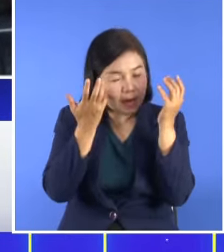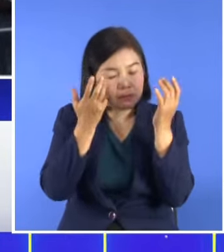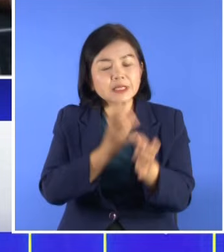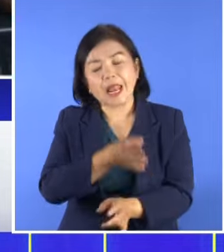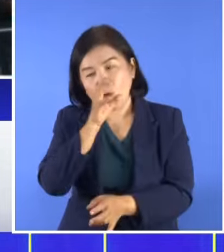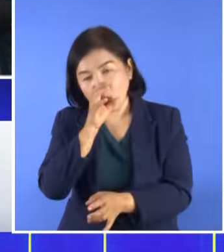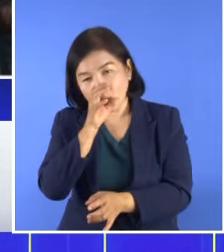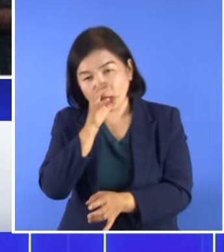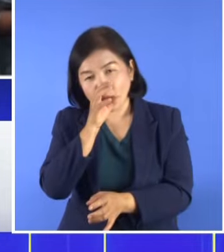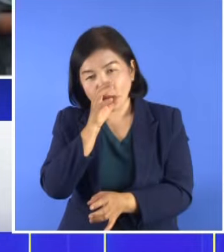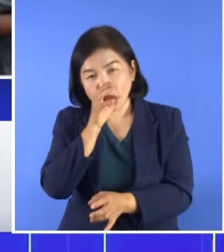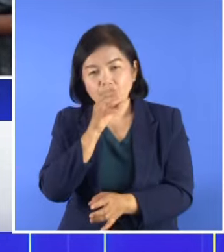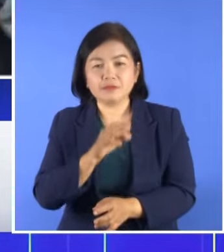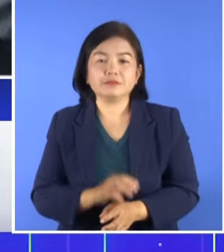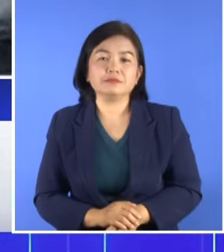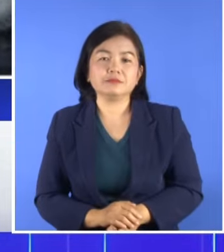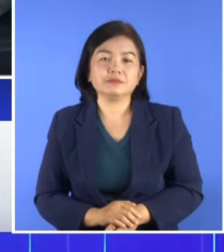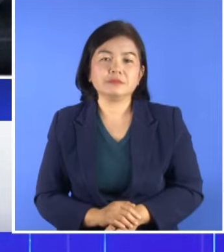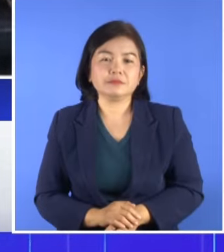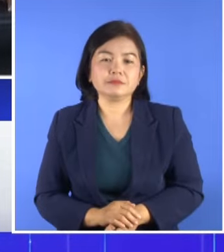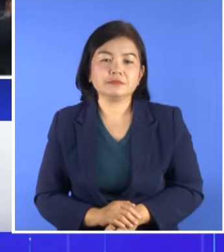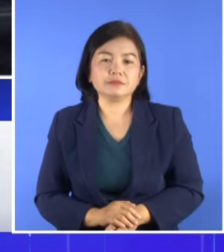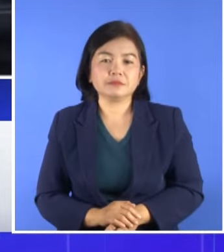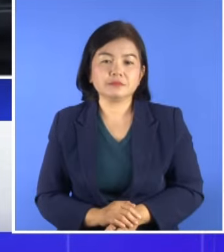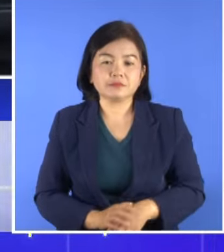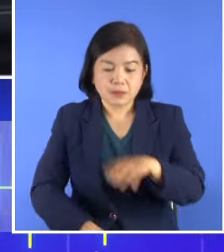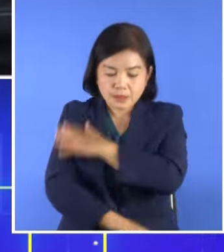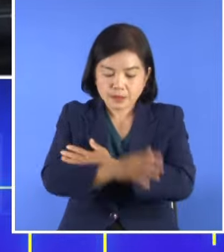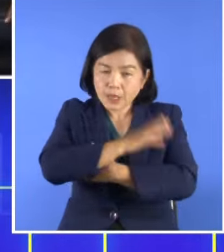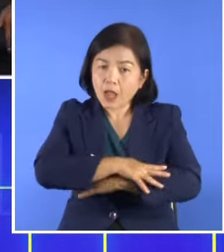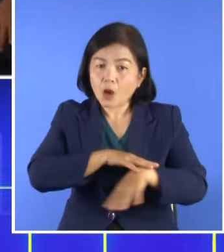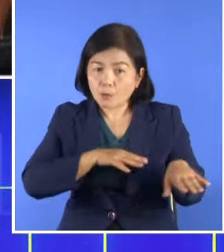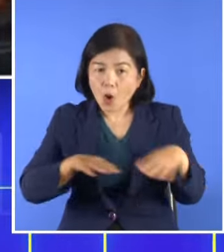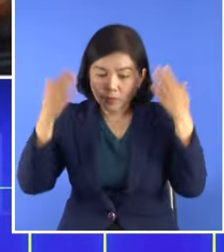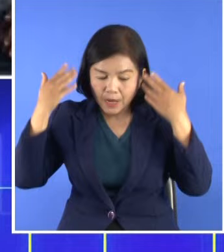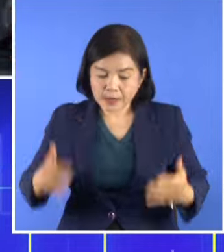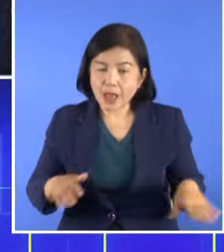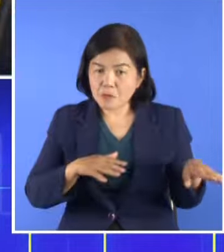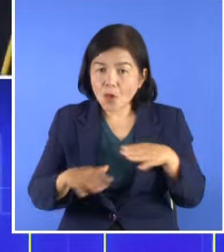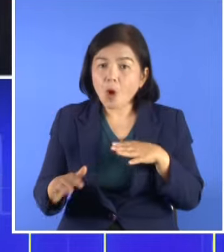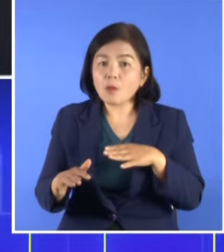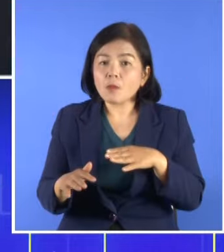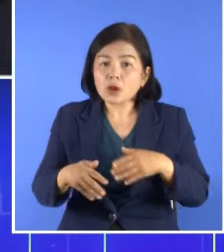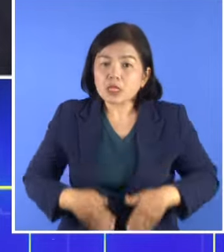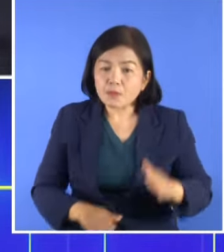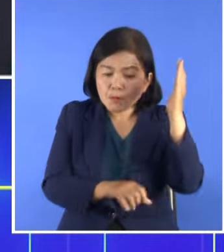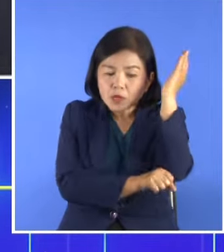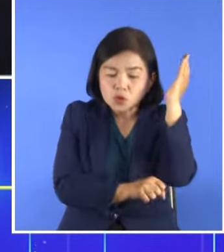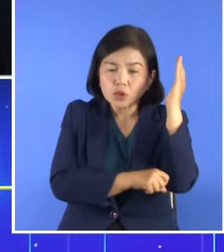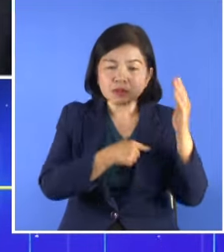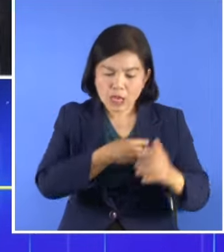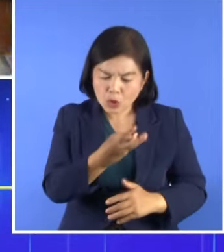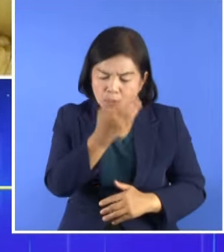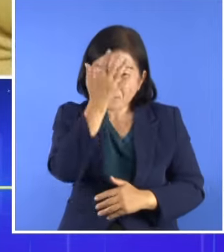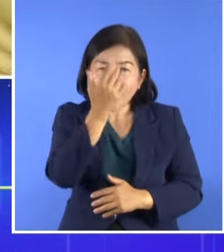าแล้วก็จะน่ะค่ะ มีแขนมีขาครบ32เนี่ยจะไปน้อยใจเกิดในความจนทำไมนะ